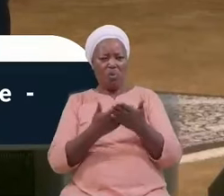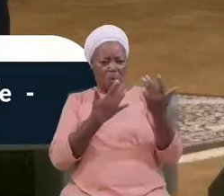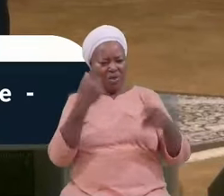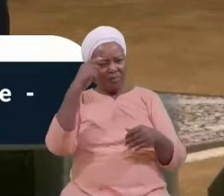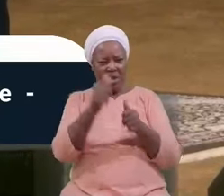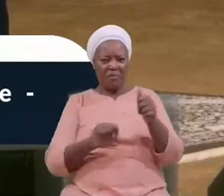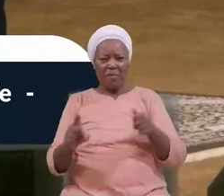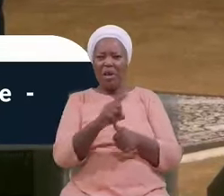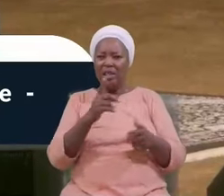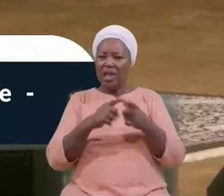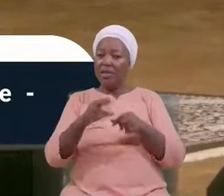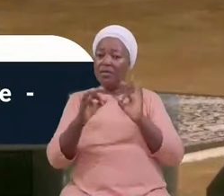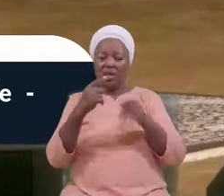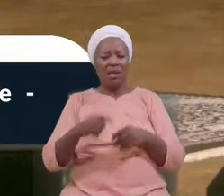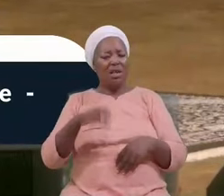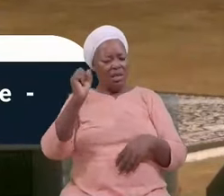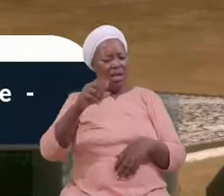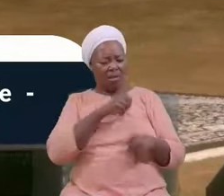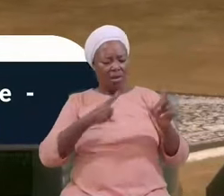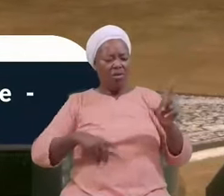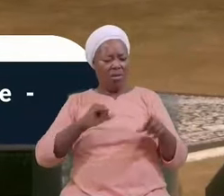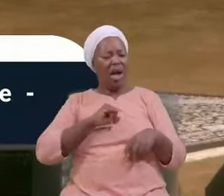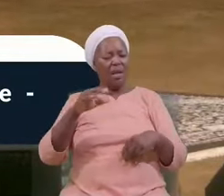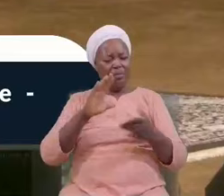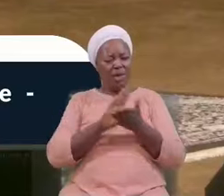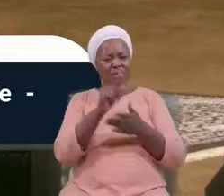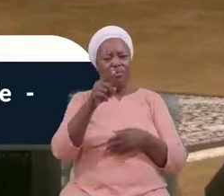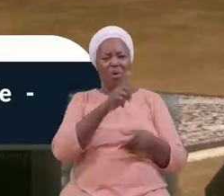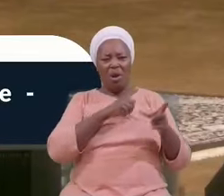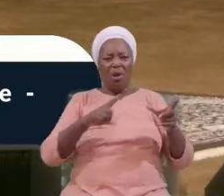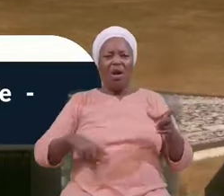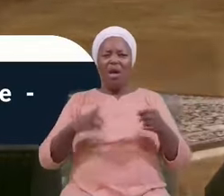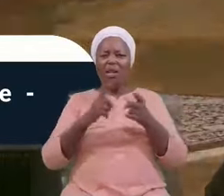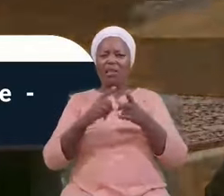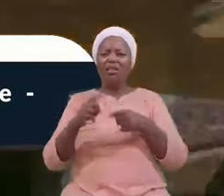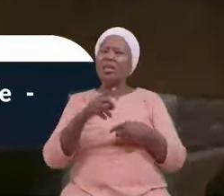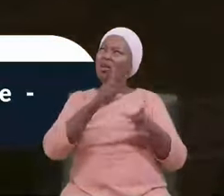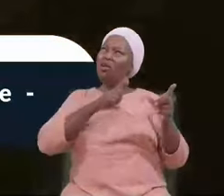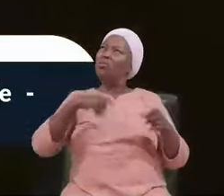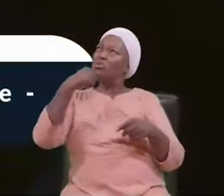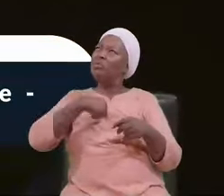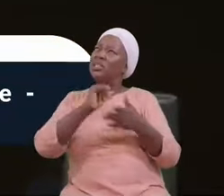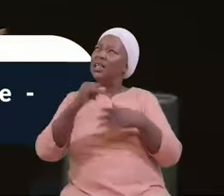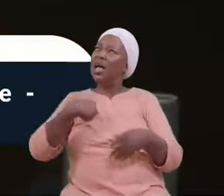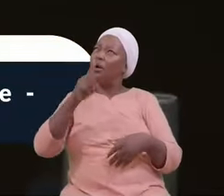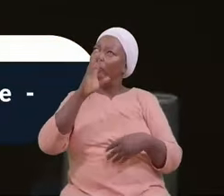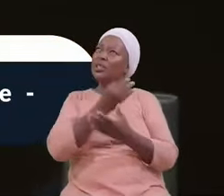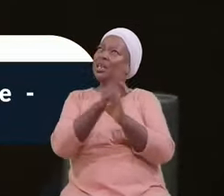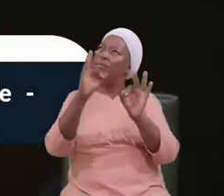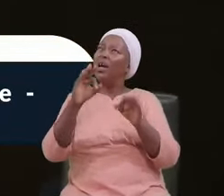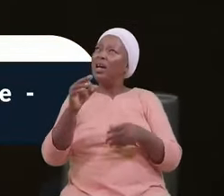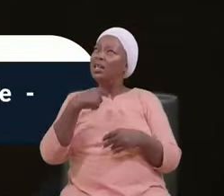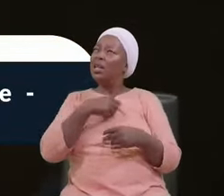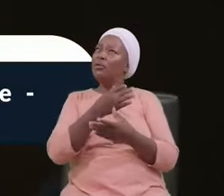« Oui, Seigneur, tu dis que je serai guéri, oui. Tu dis que je serai délivré, oui. Tu dis que je serai vainqueur,